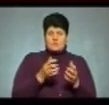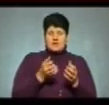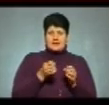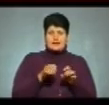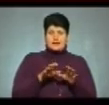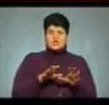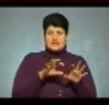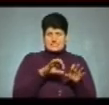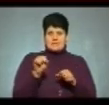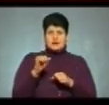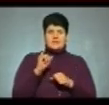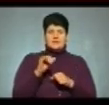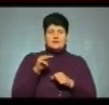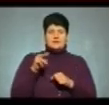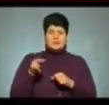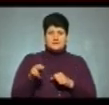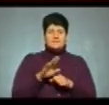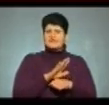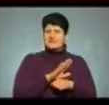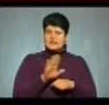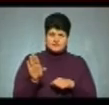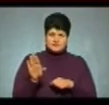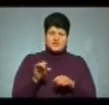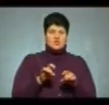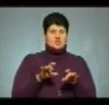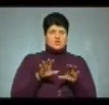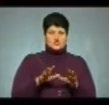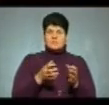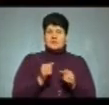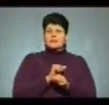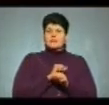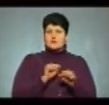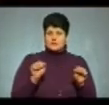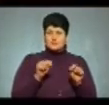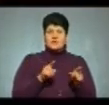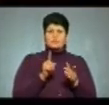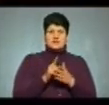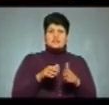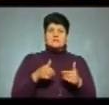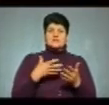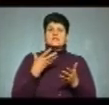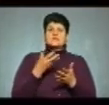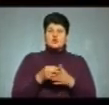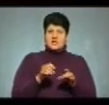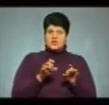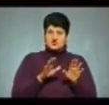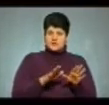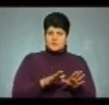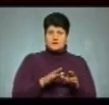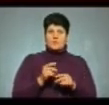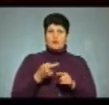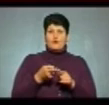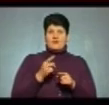і забрати цей ІТП і знову... Ні, рішення не можуть прийняти, тому що вони повинні запропонувати своє рішення. Ну, поверніть